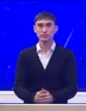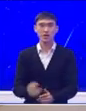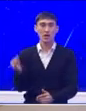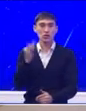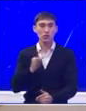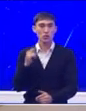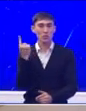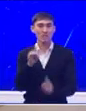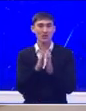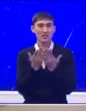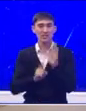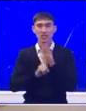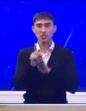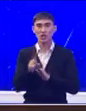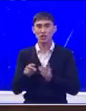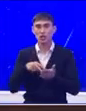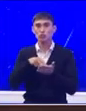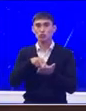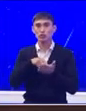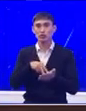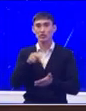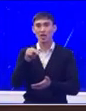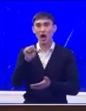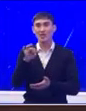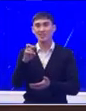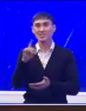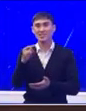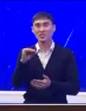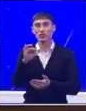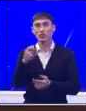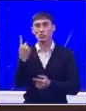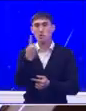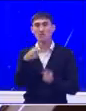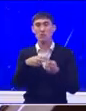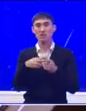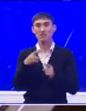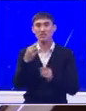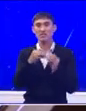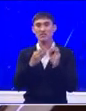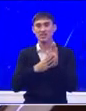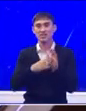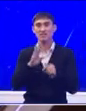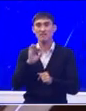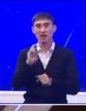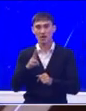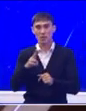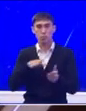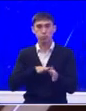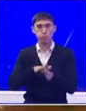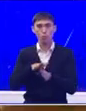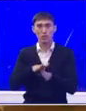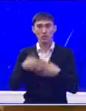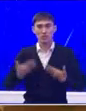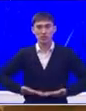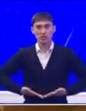История первой книги начинается с путешествия Читы Аткинсон в Житсу в первой половине 19 века. Они оставили полное описание жизни кочевников,